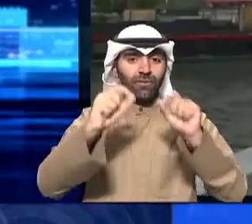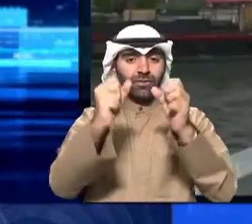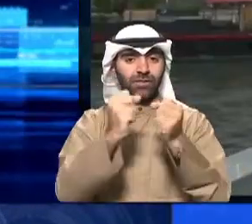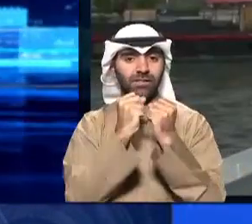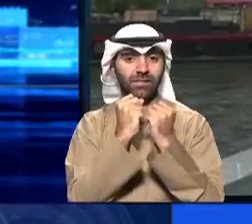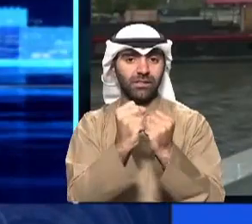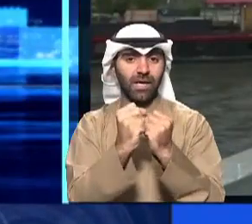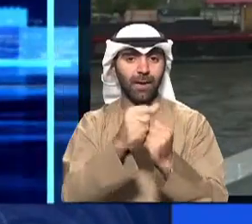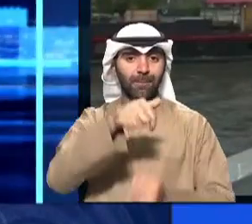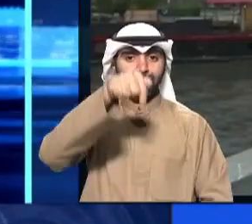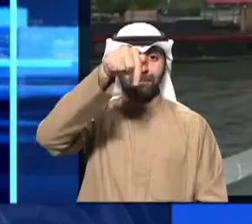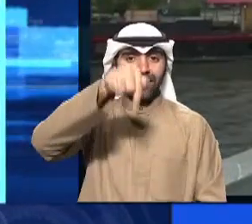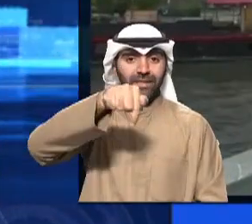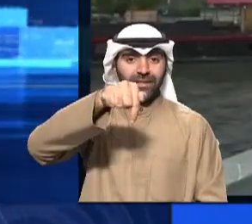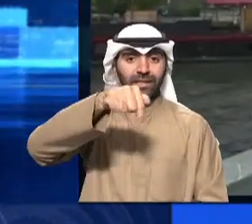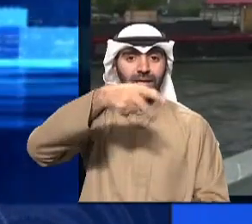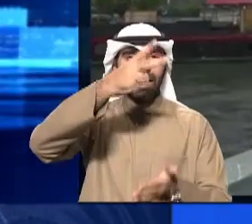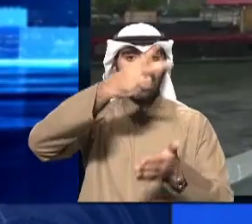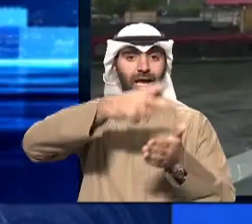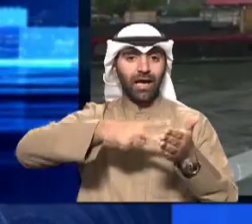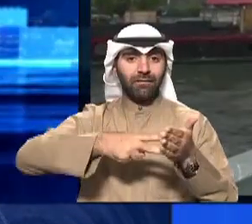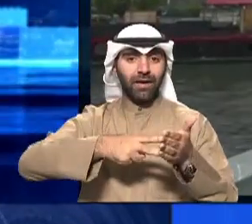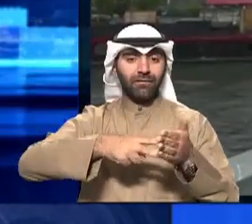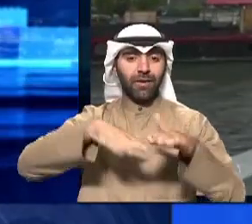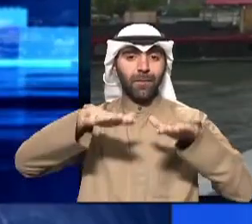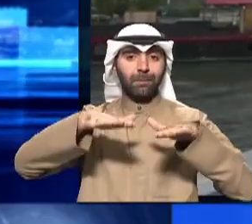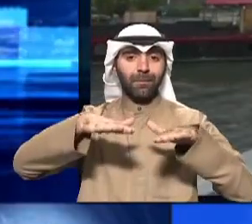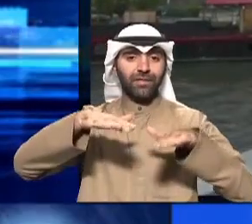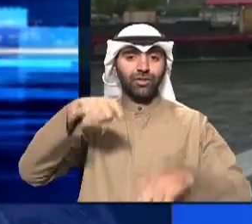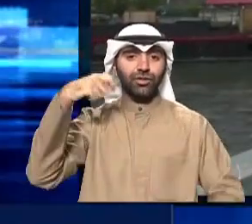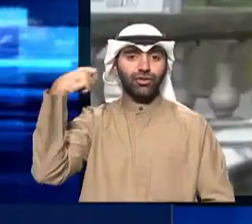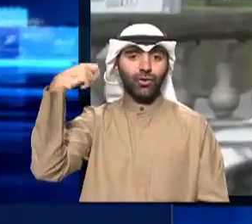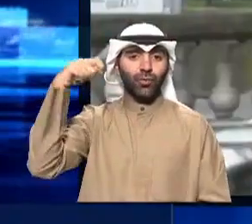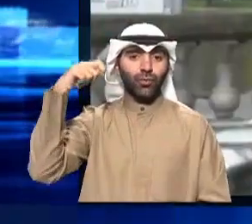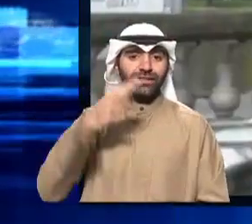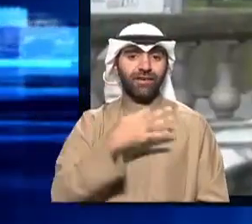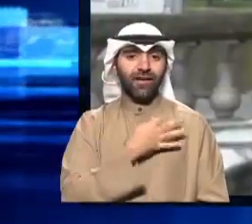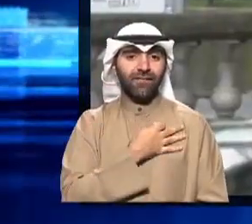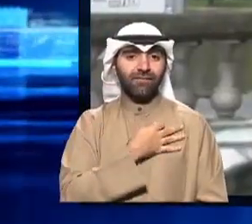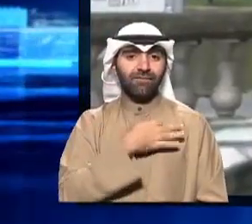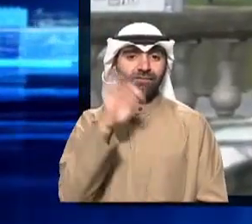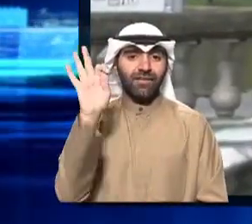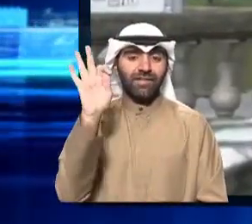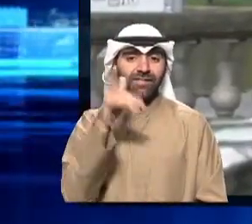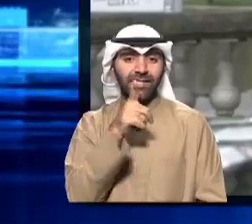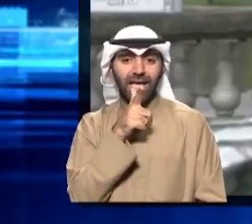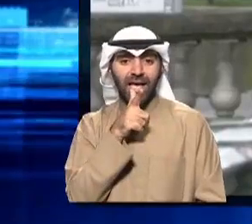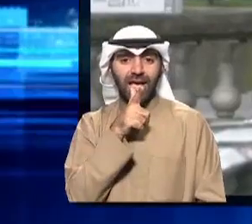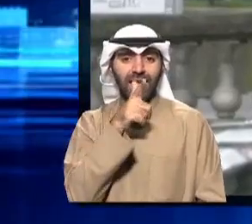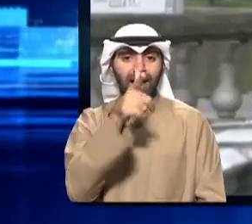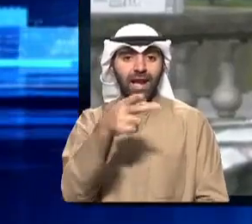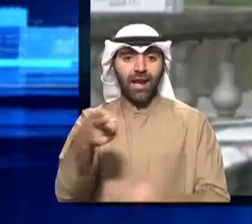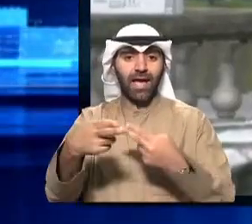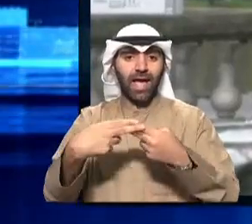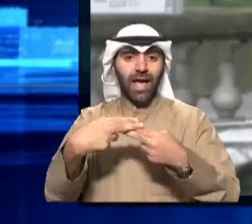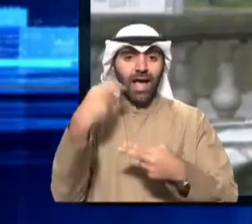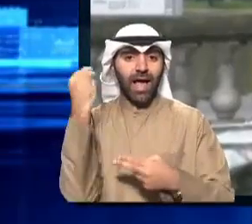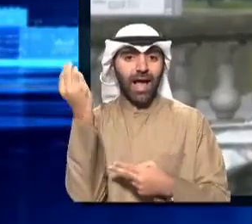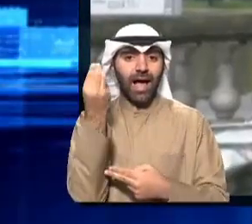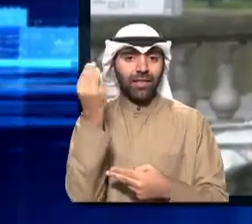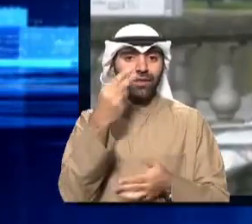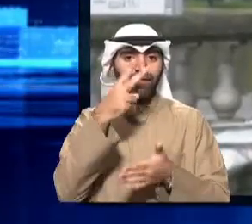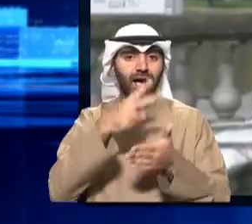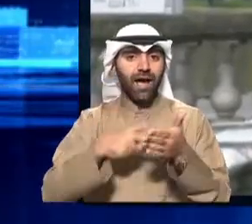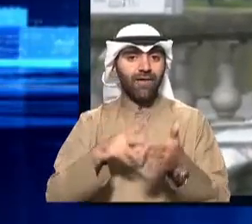السلطات قامت بكل ما يجب لتجنب فرضه، لكن في الأخير الأرقام